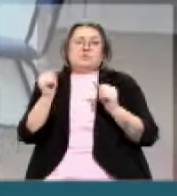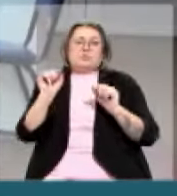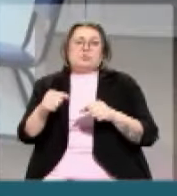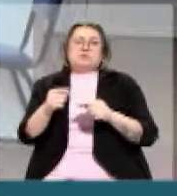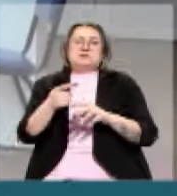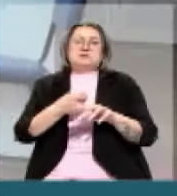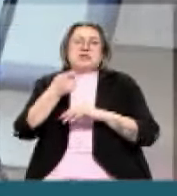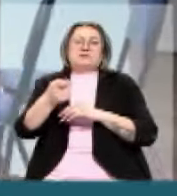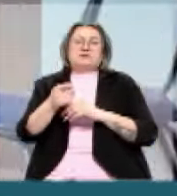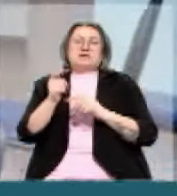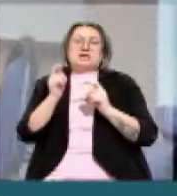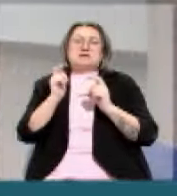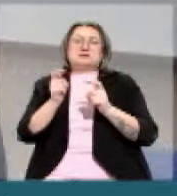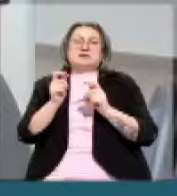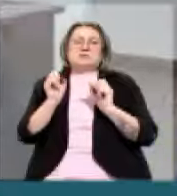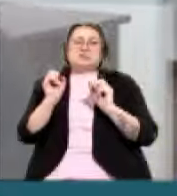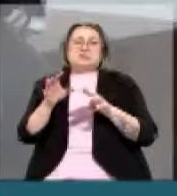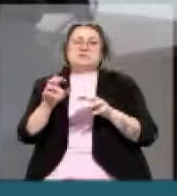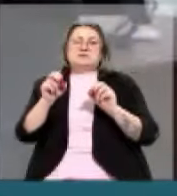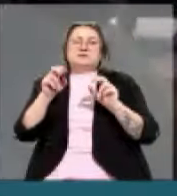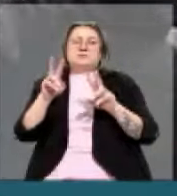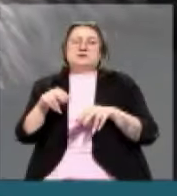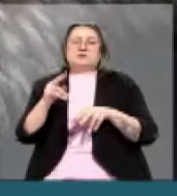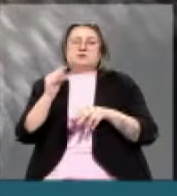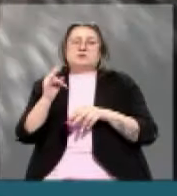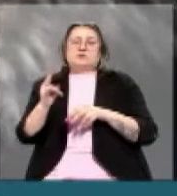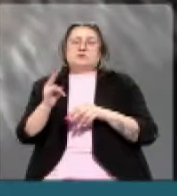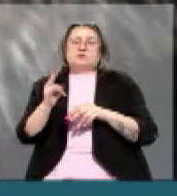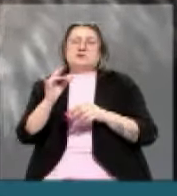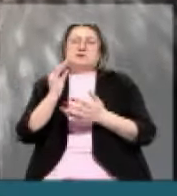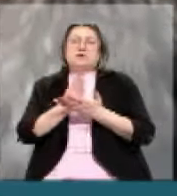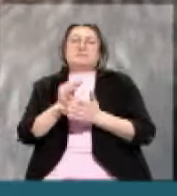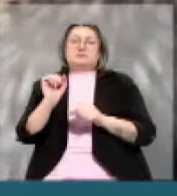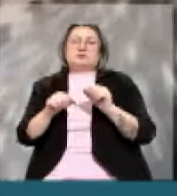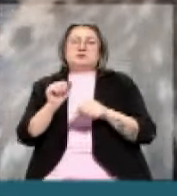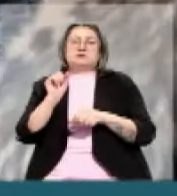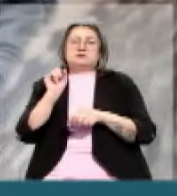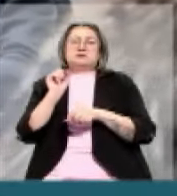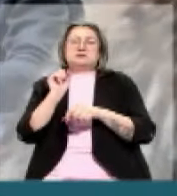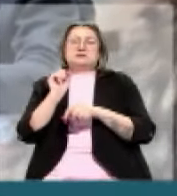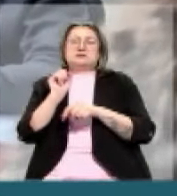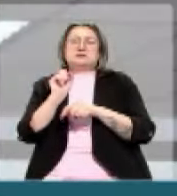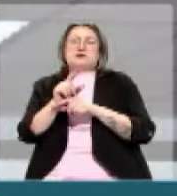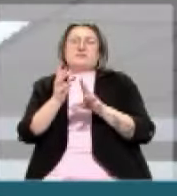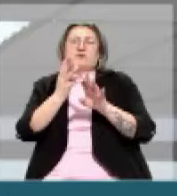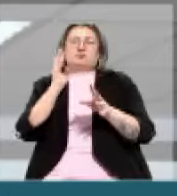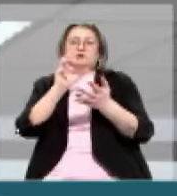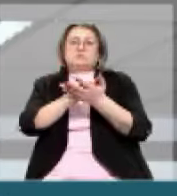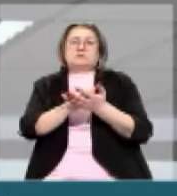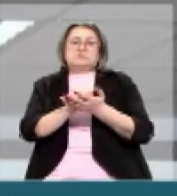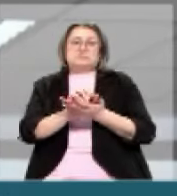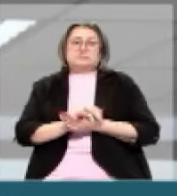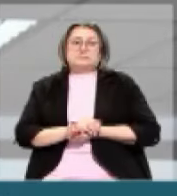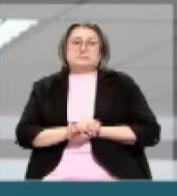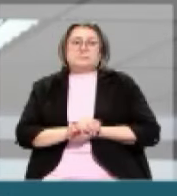емтихан тапсыруға өтін бере алады. Және халқа қызмет көрсету орталыға қосымшасы арқылы кезекке тапсырыс беруге мүмкіндіктері бар. Мамандардың